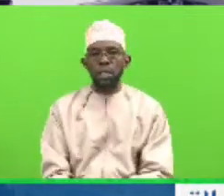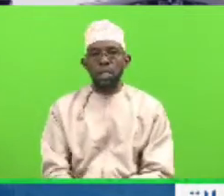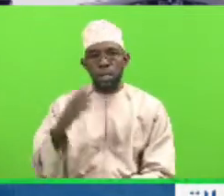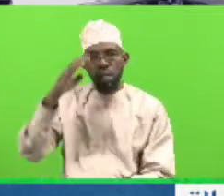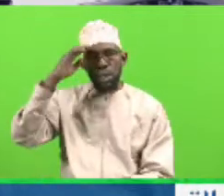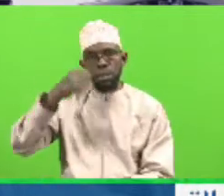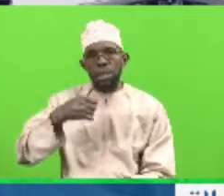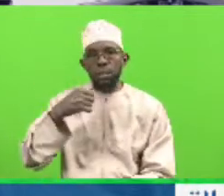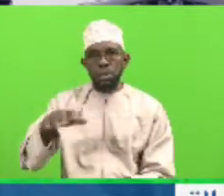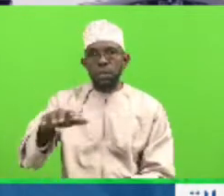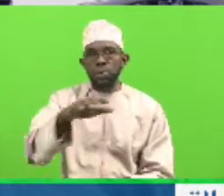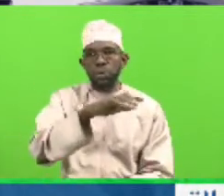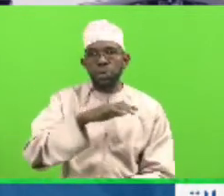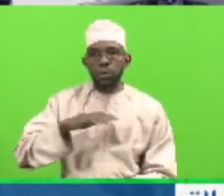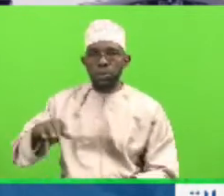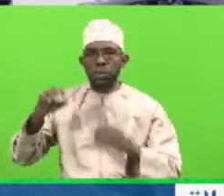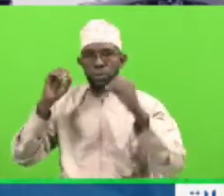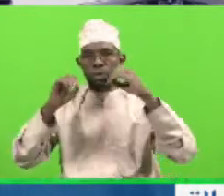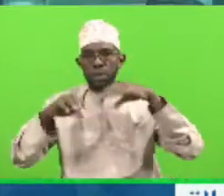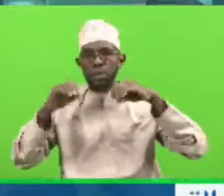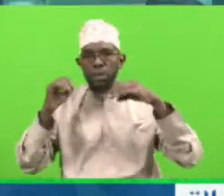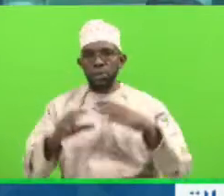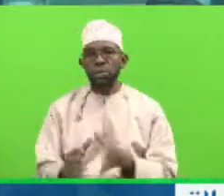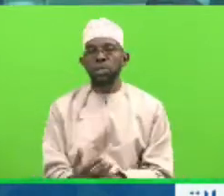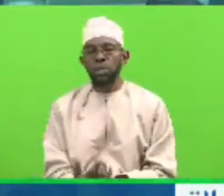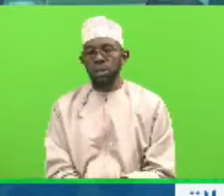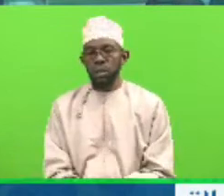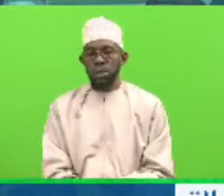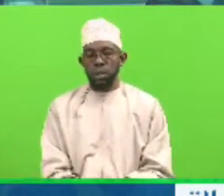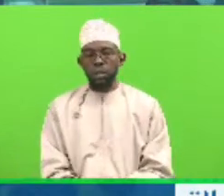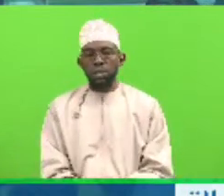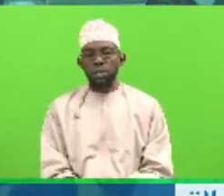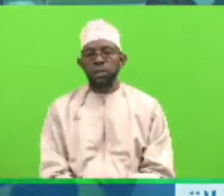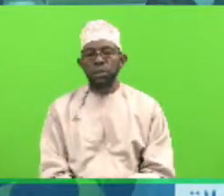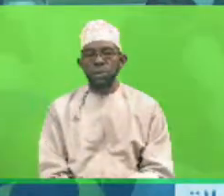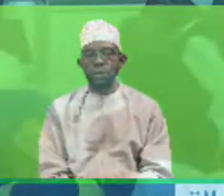والسلام عليكم ورحمة الله وبركاته.